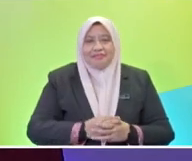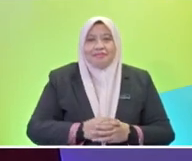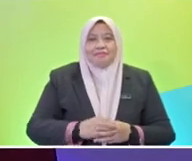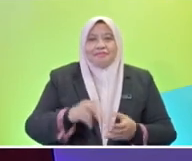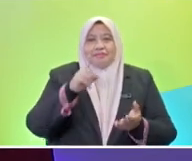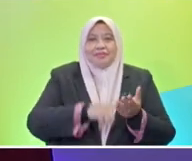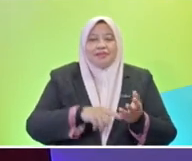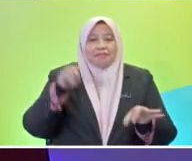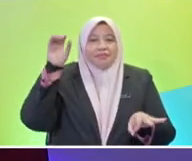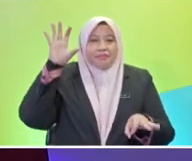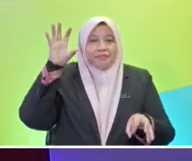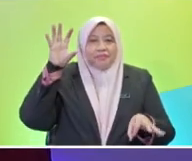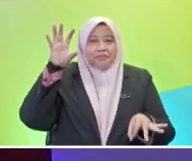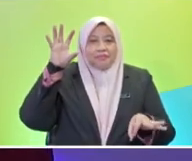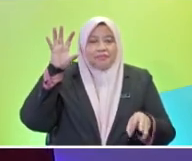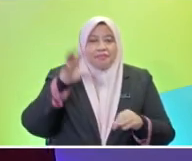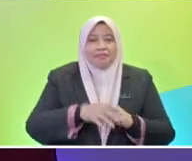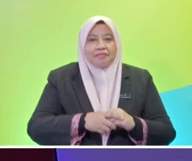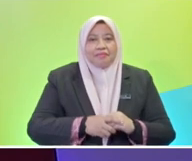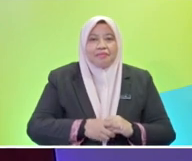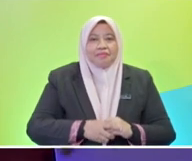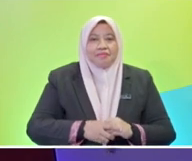yang dikatakan dengan proses fotosintesis?